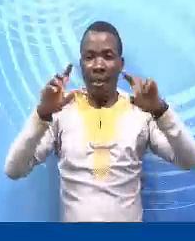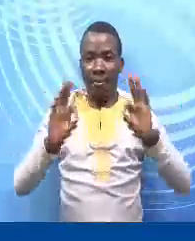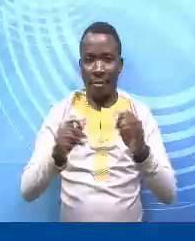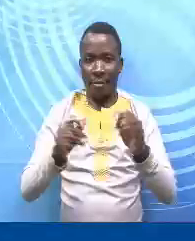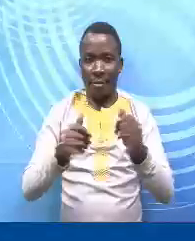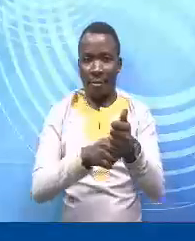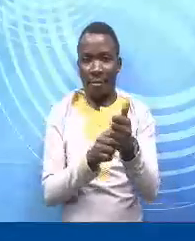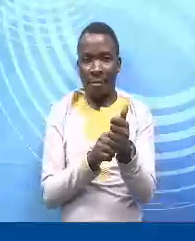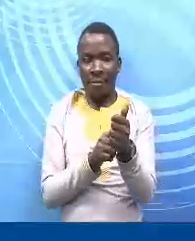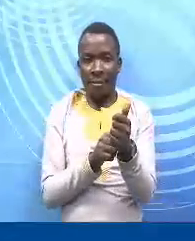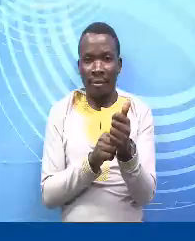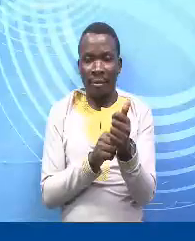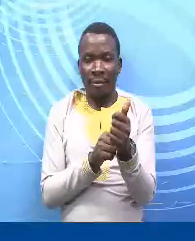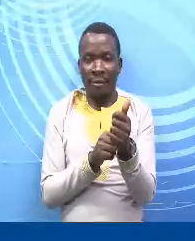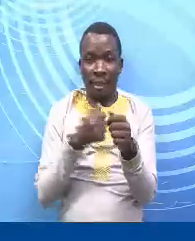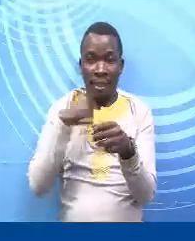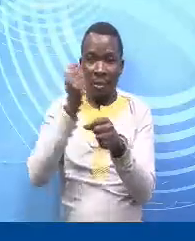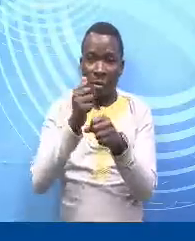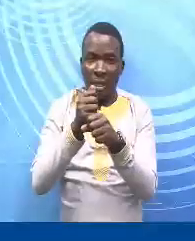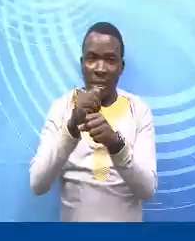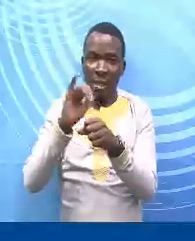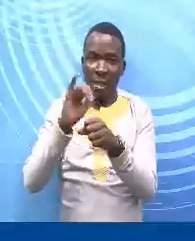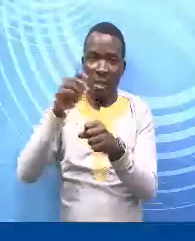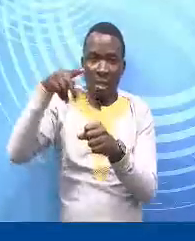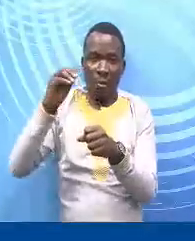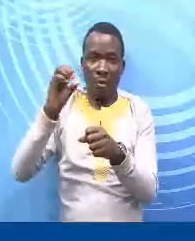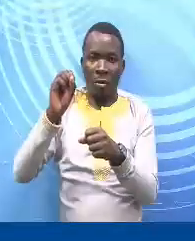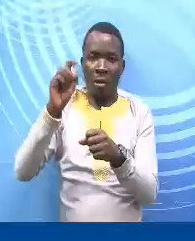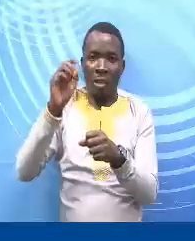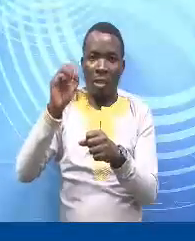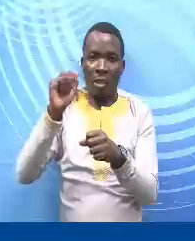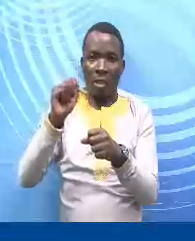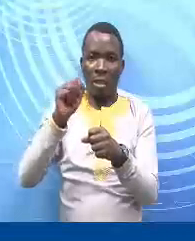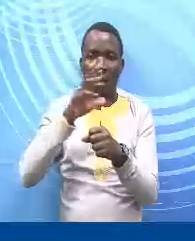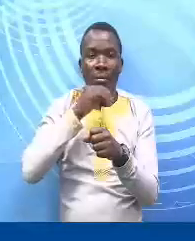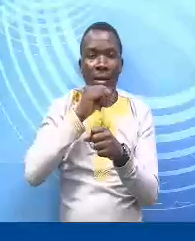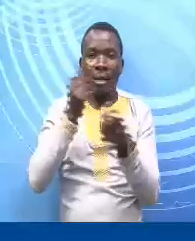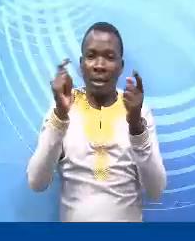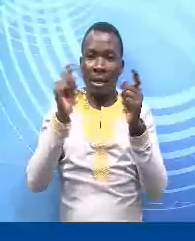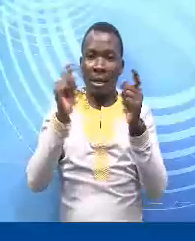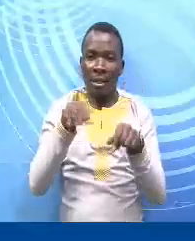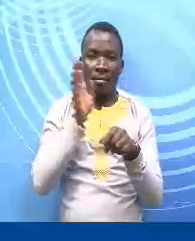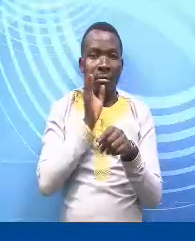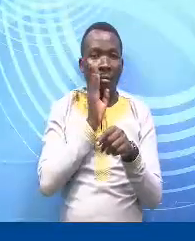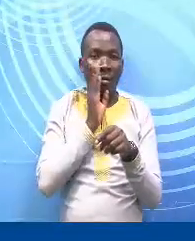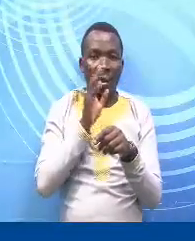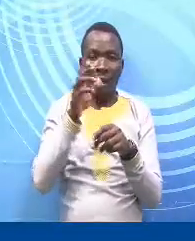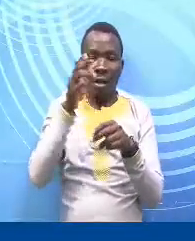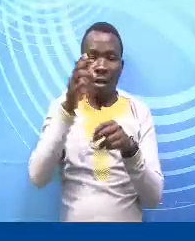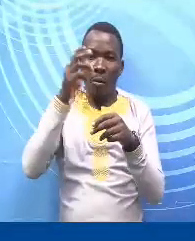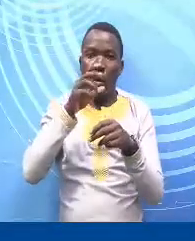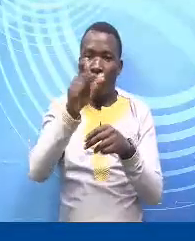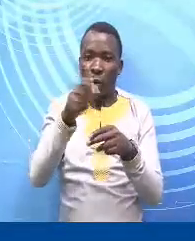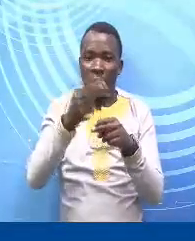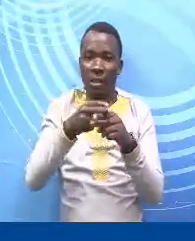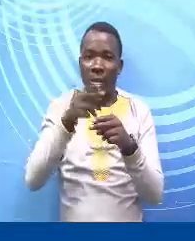bikurikira mbagane duhora za ku posta n'iz'umuntu cyane cyane baritwaje bakora leta kandi babesha hano bitwa Peter